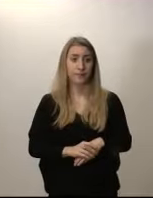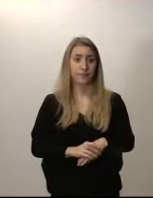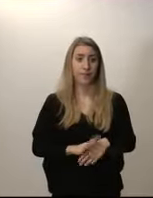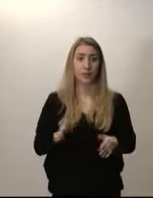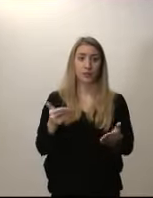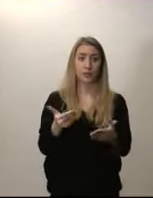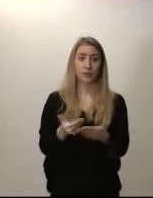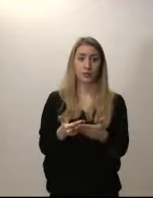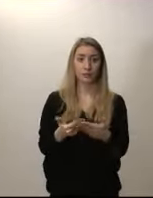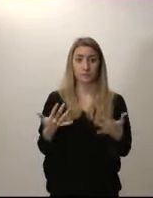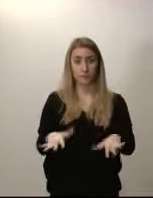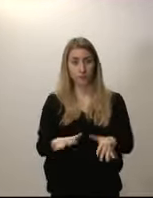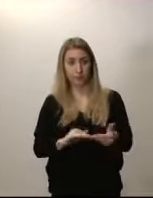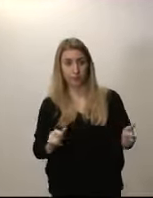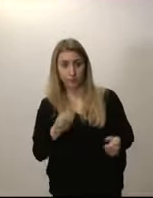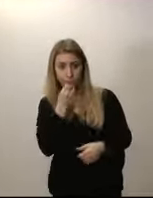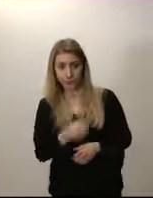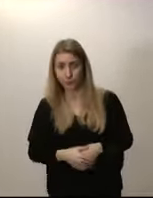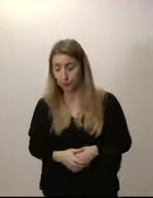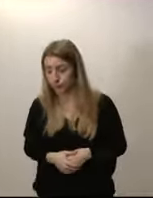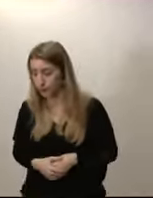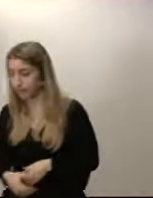Cuny, j'en ai fini. Oui, merci, Monsieur Schreiber. Merci.